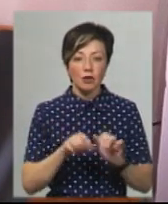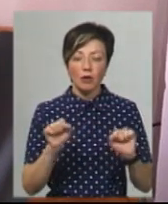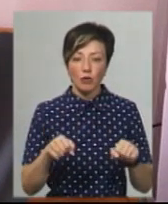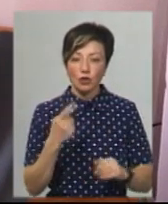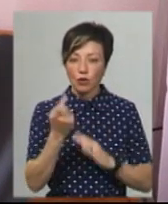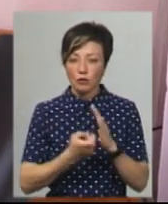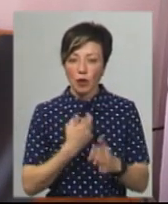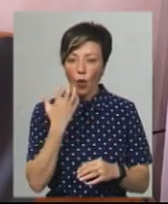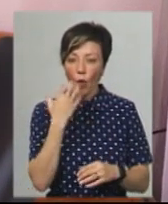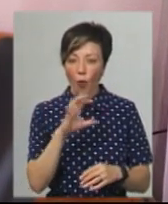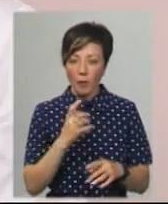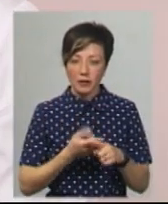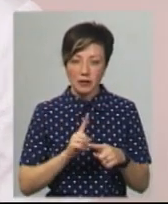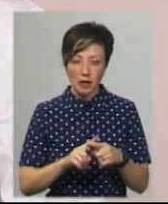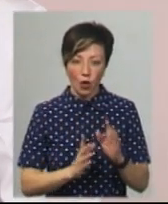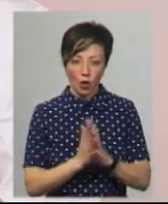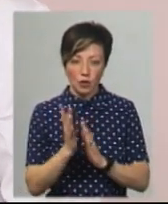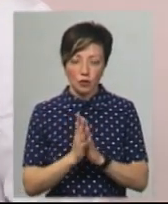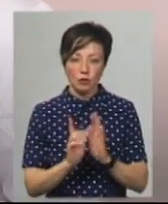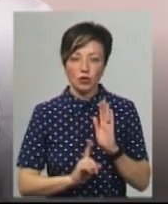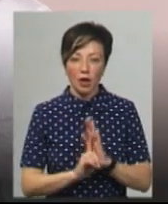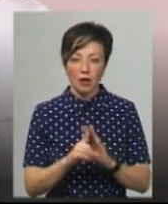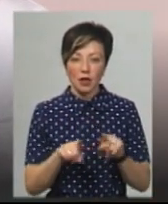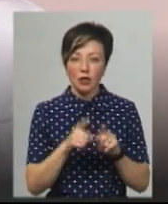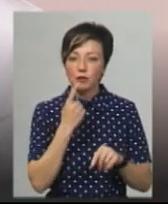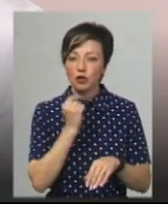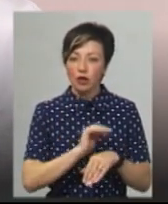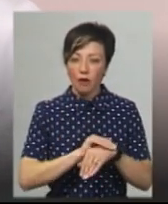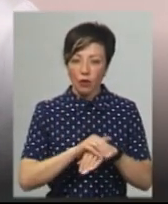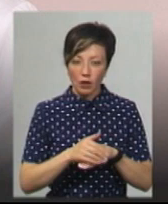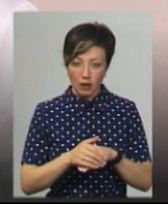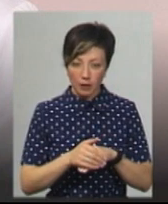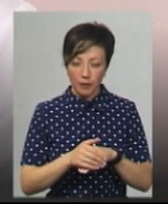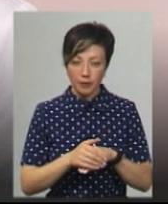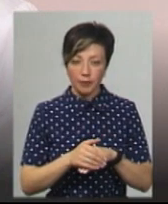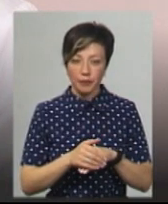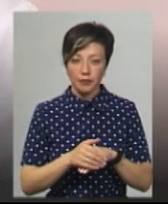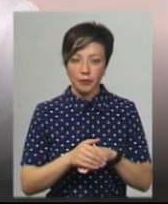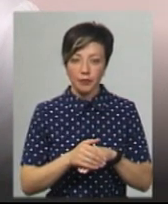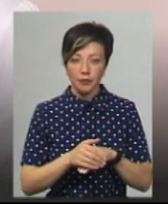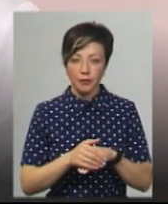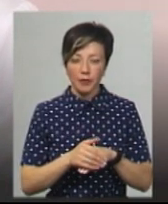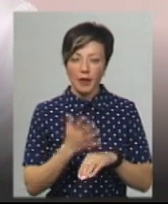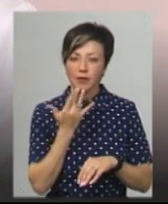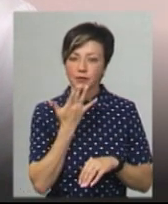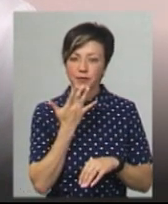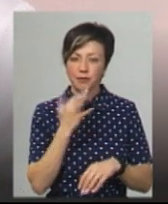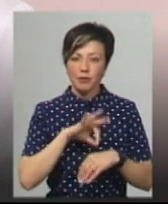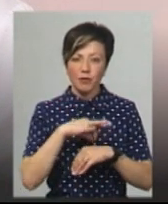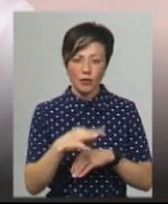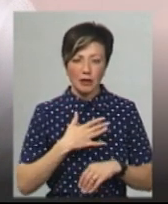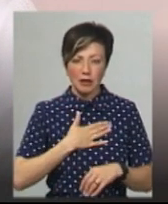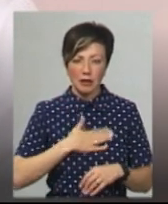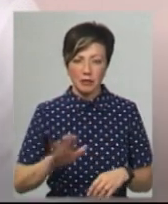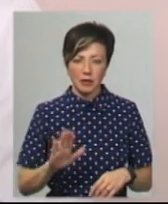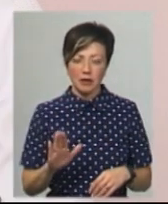можна розпізнати опік від борщівника. Спочатку таке почервоніння, воно супроводжується таким пекучим болем, доволі